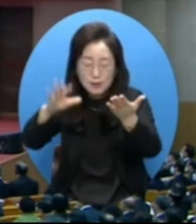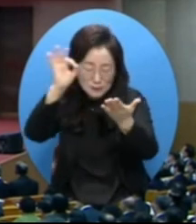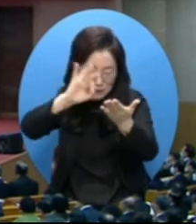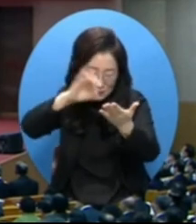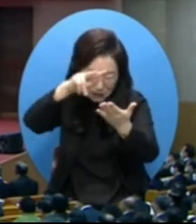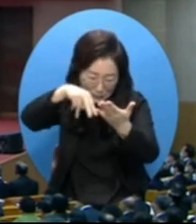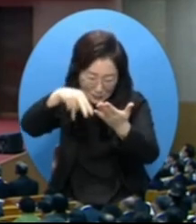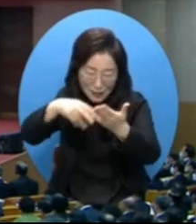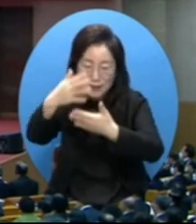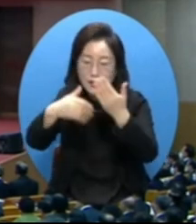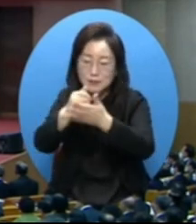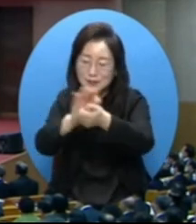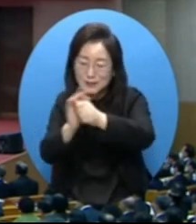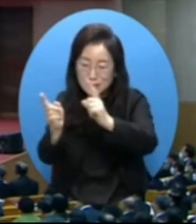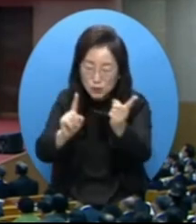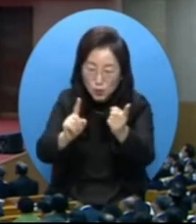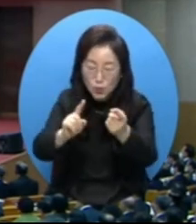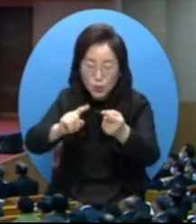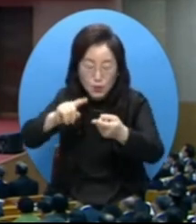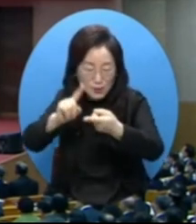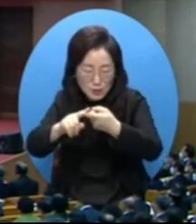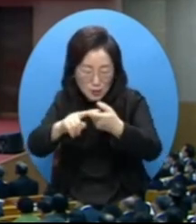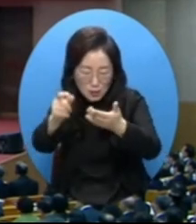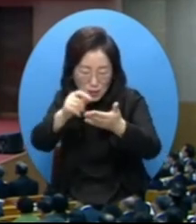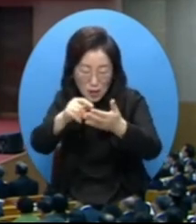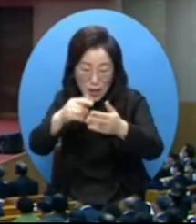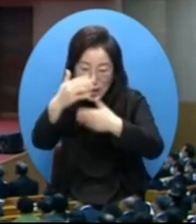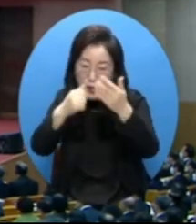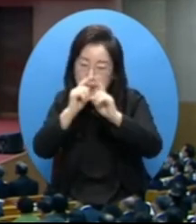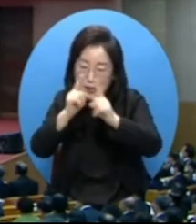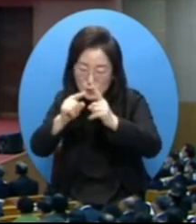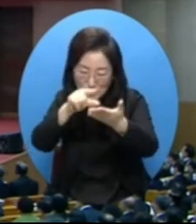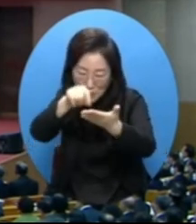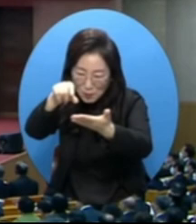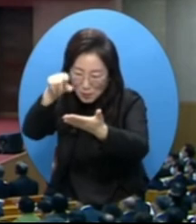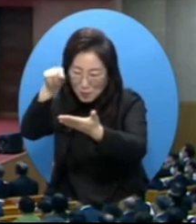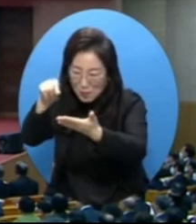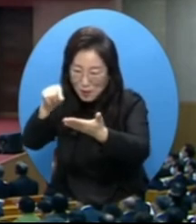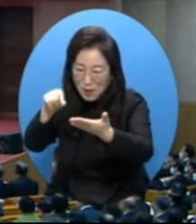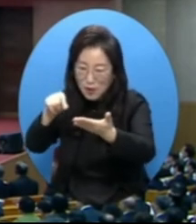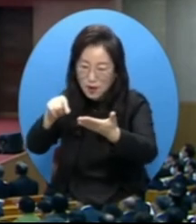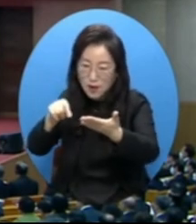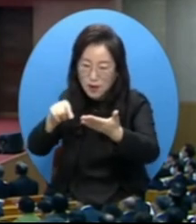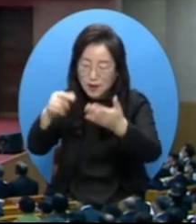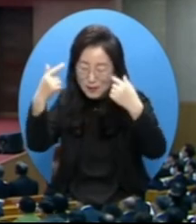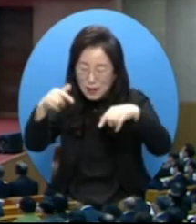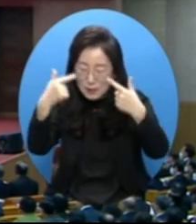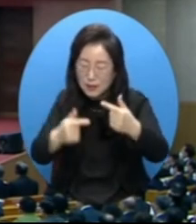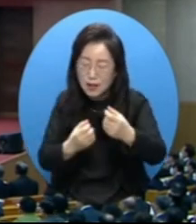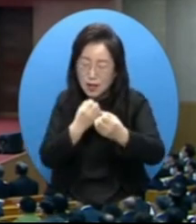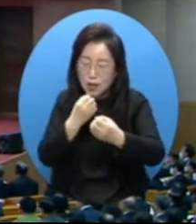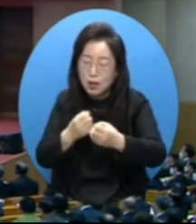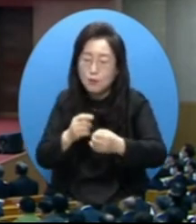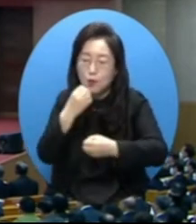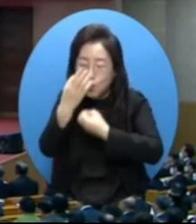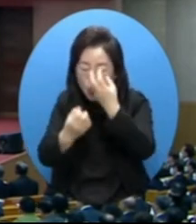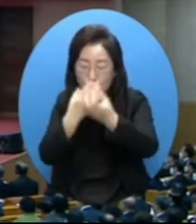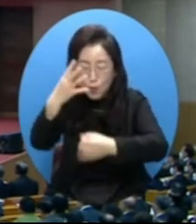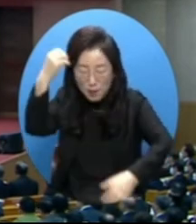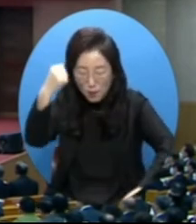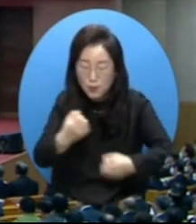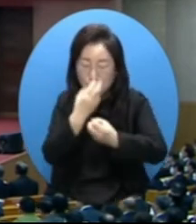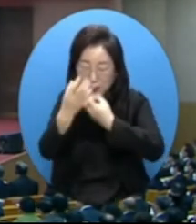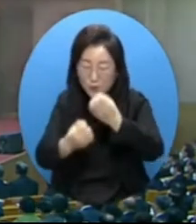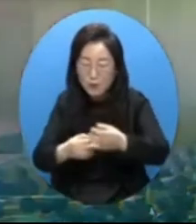하나님께서 치료 역사에 대해서 기록하신 말씀을 한 사람들께 찾아 가지고 그 말씀을 갖다 날마다 고백했습니다 그리고 사모님